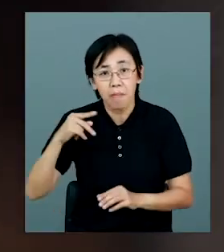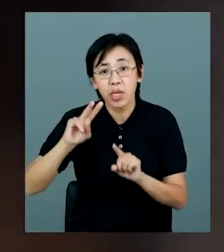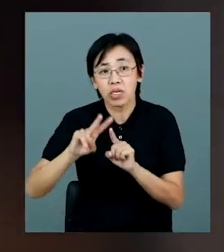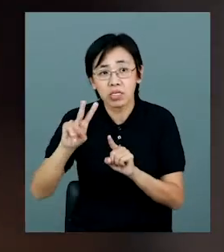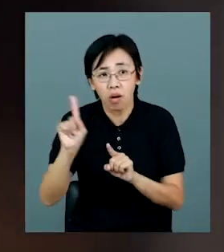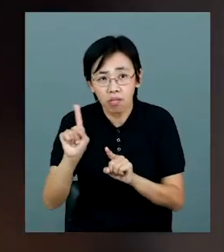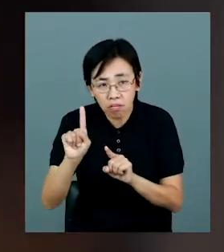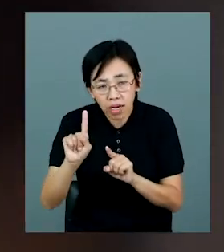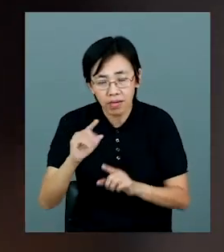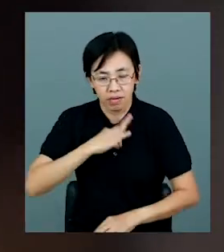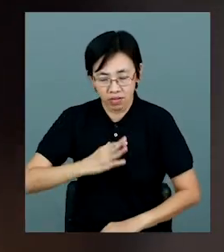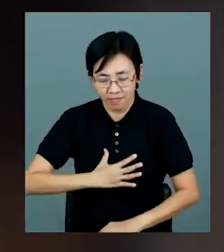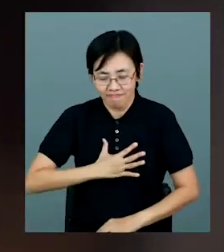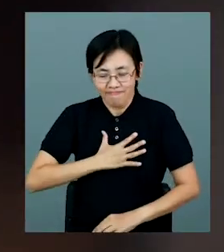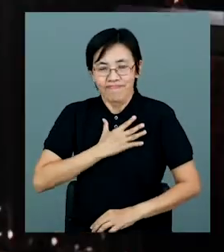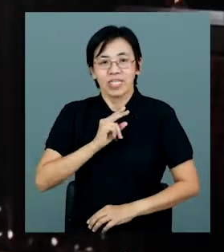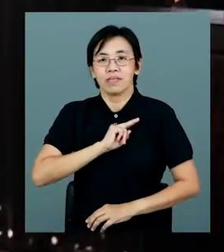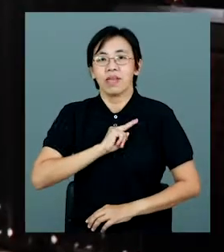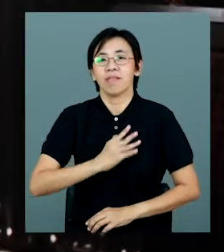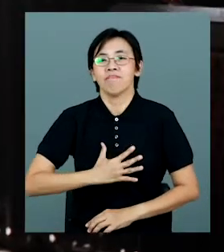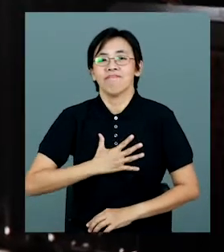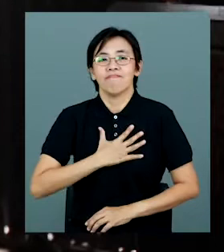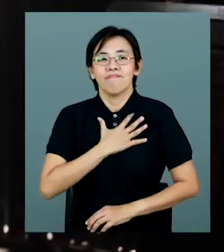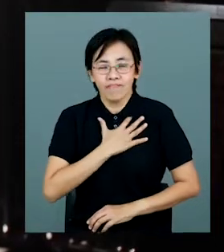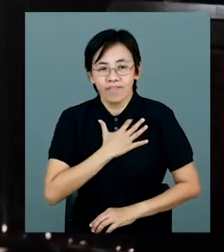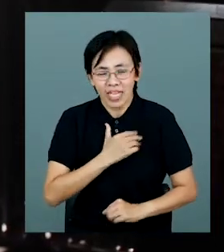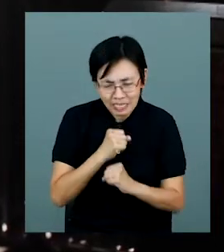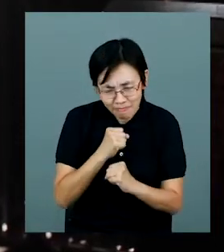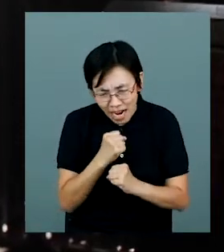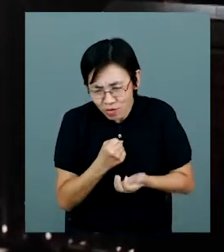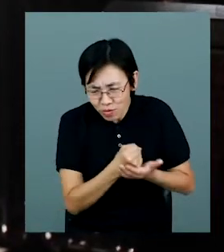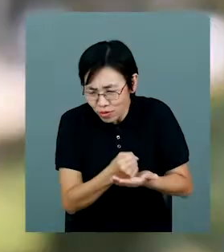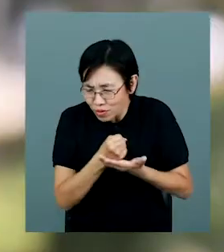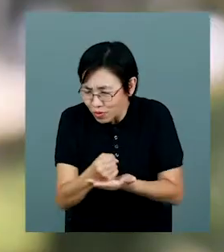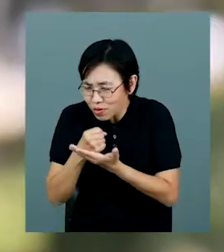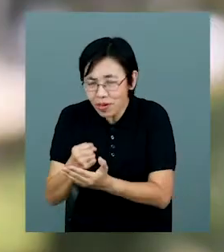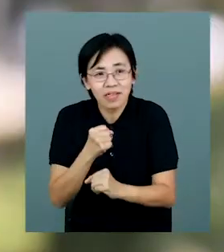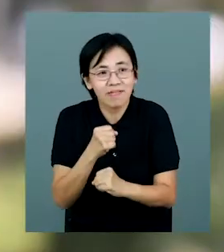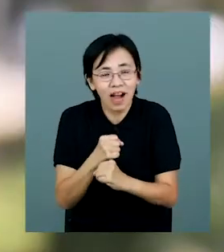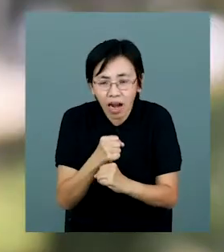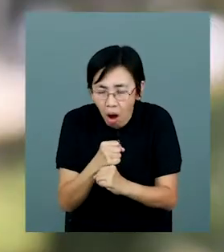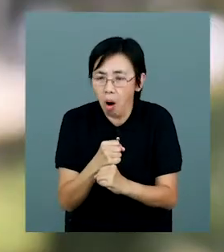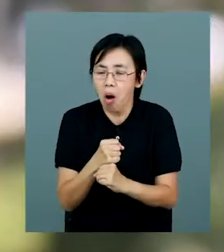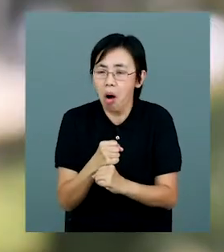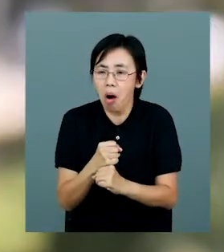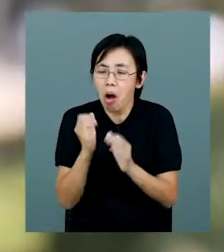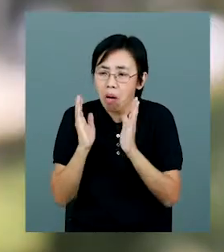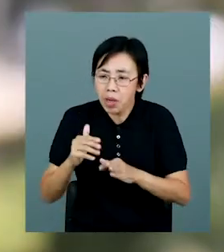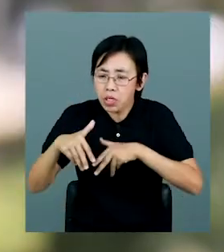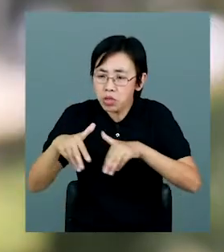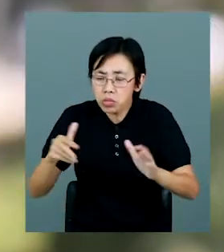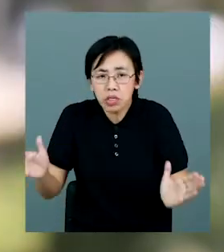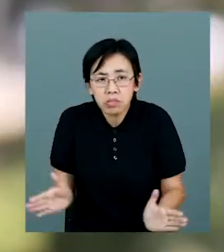านได้ง่ายขึ้นประโยชน์ที่สองคือเขาก็จะเกิดเหมือนความภูมิใจในตัวเองด้วยค่ะว่าสิ่งที่เขาตั้งใจที่จะทำตั้งแต่